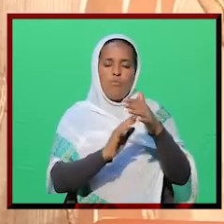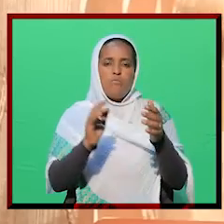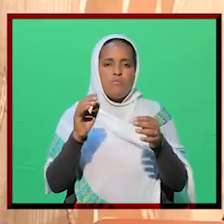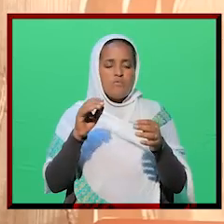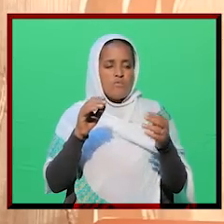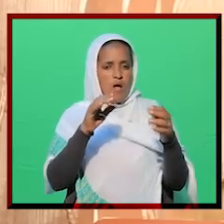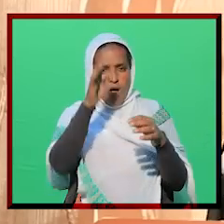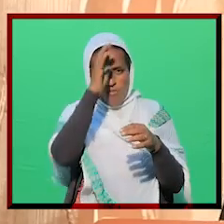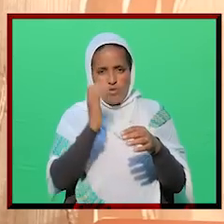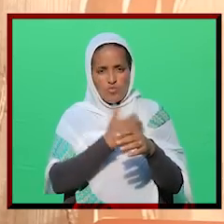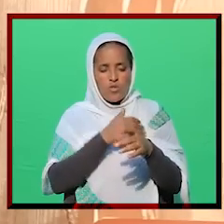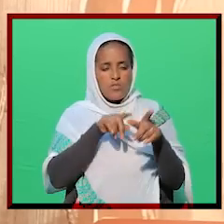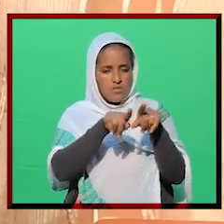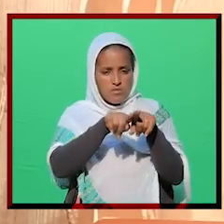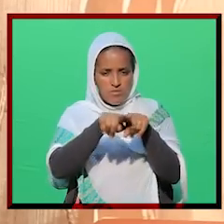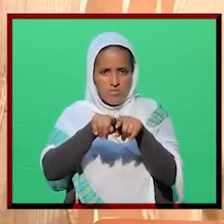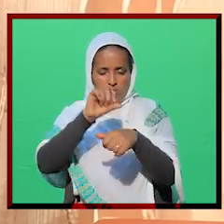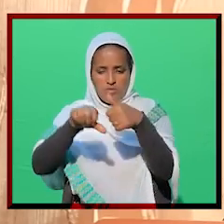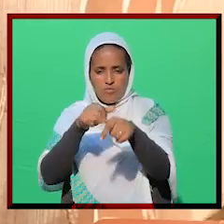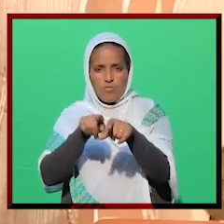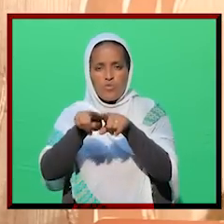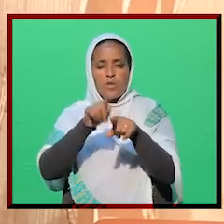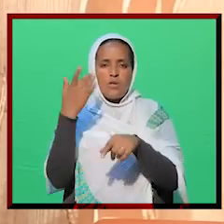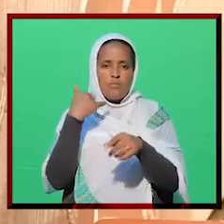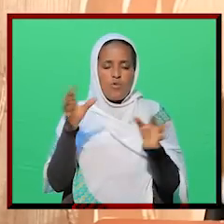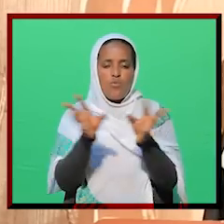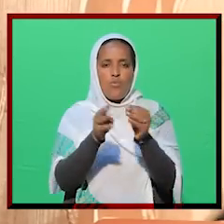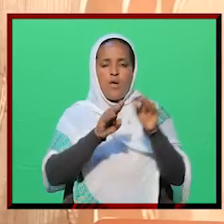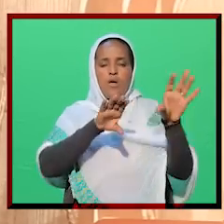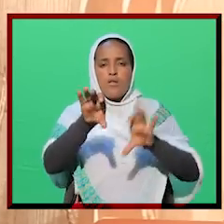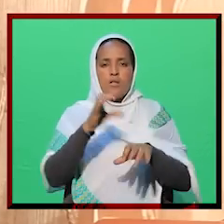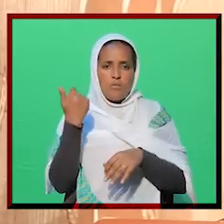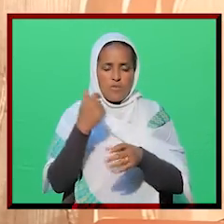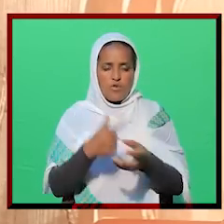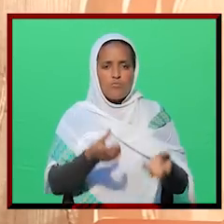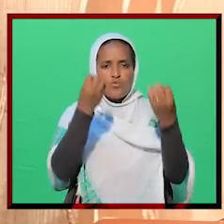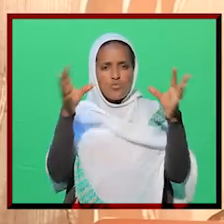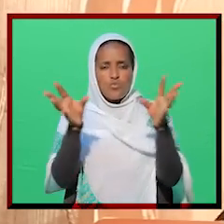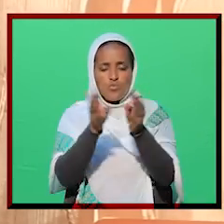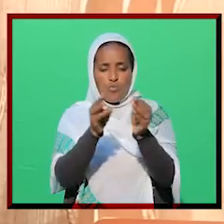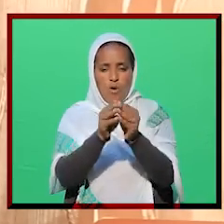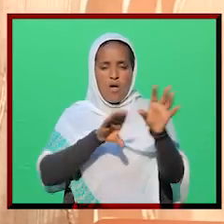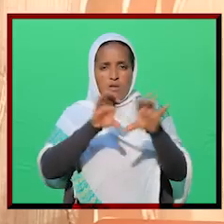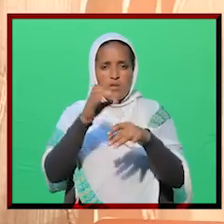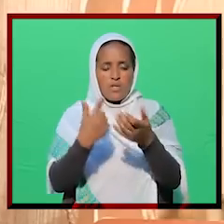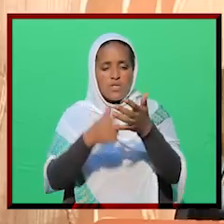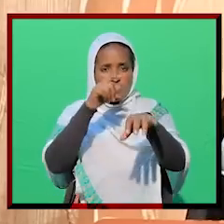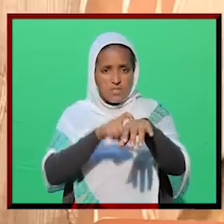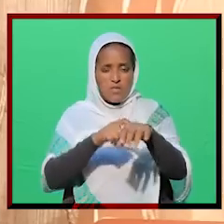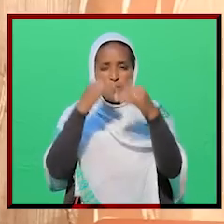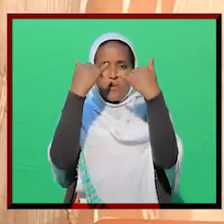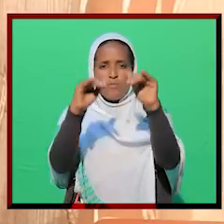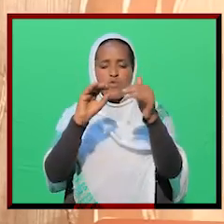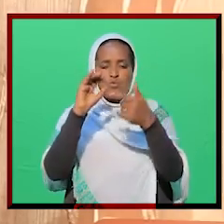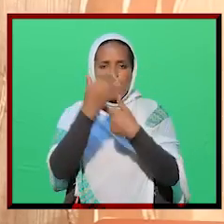መሳፍንቱም እንዲከራከሩ ማነው እንዲስማሙ እንዲደረግ ነበር ጉባኤያቱ የሚደረግ የነበረው። እና ብዙ ጉባኤያት ነው የተደረጉት። እንግዲህ ለዚህ ጊዜ